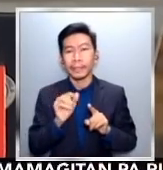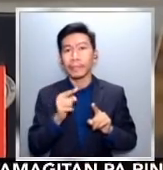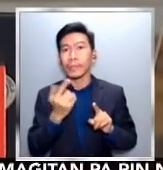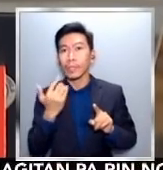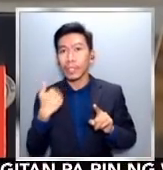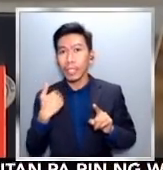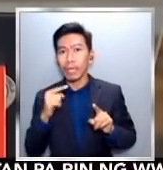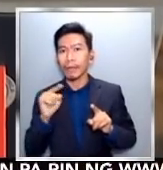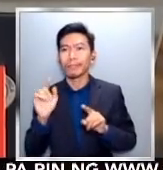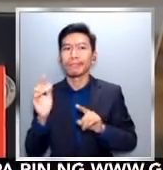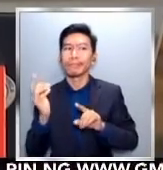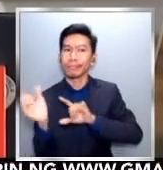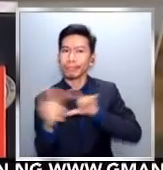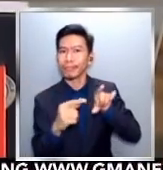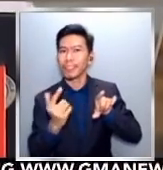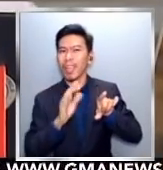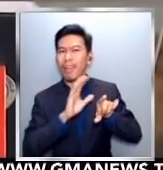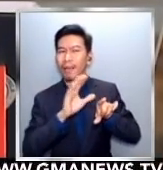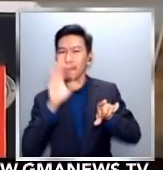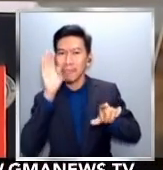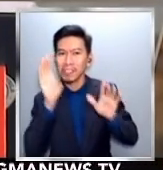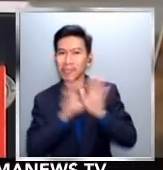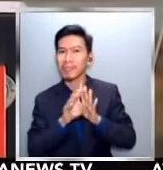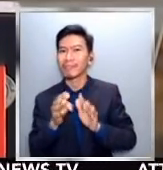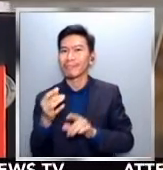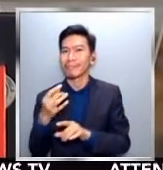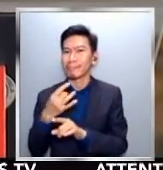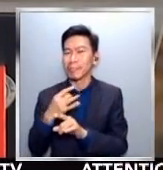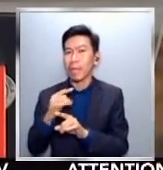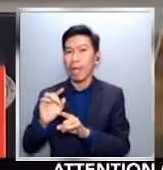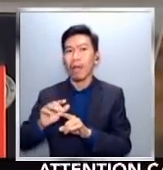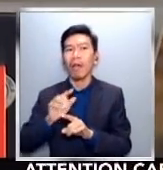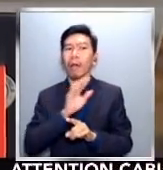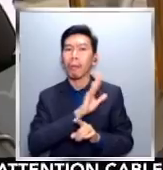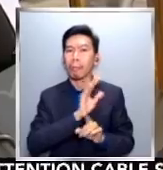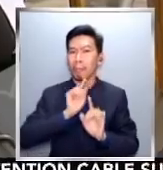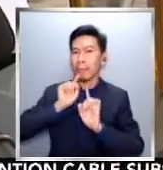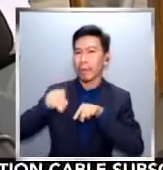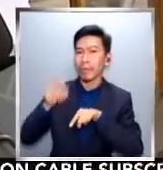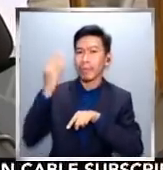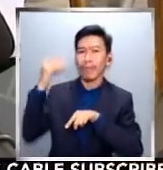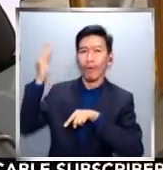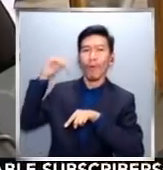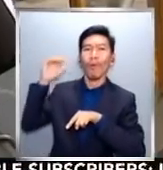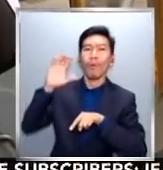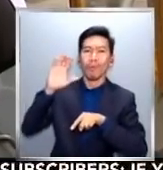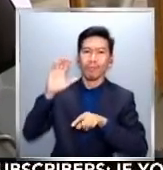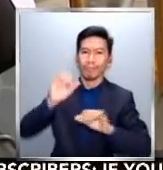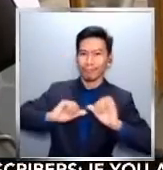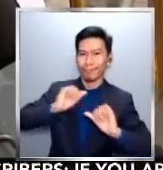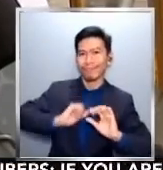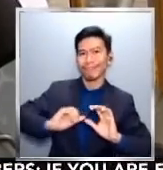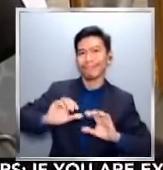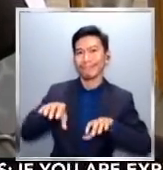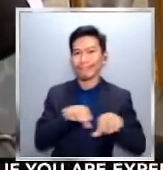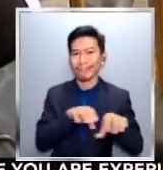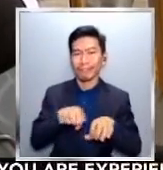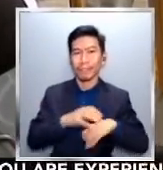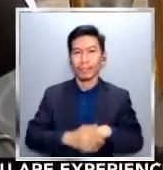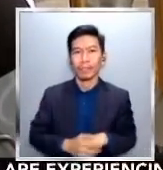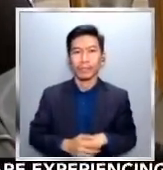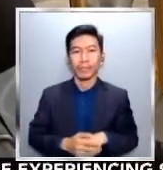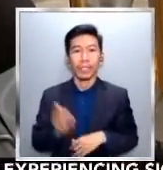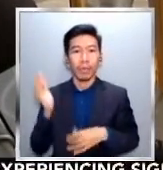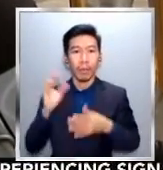si Moreno kaugnay ng kanyang mga larawan noong nag-artista pa siya. Imbis na busy sila sa COVID-19, natingnan